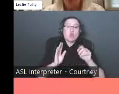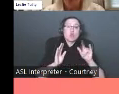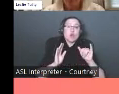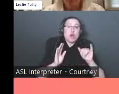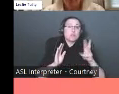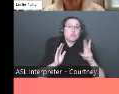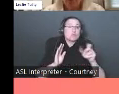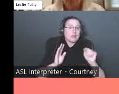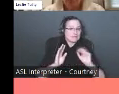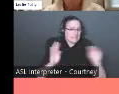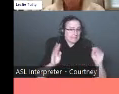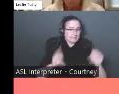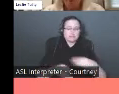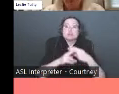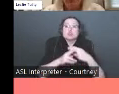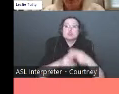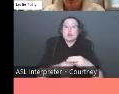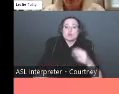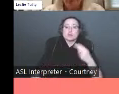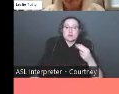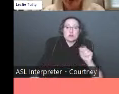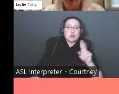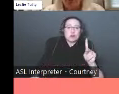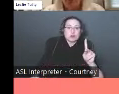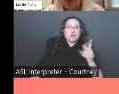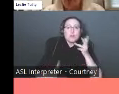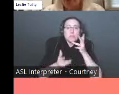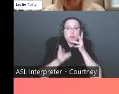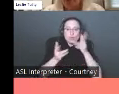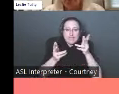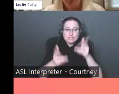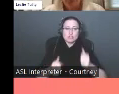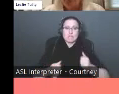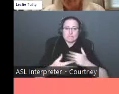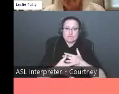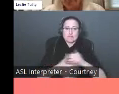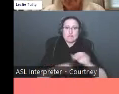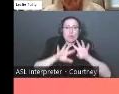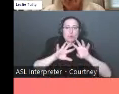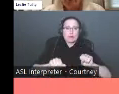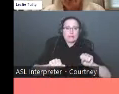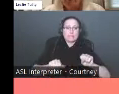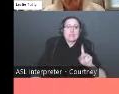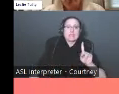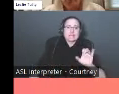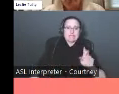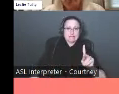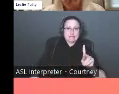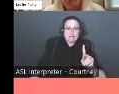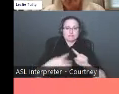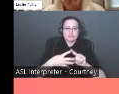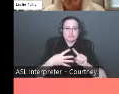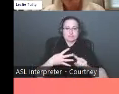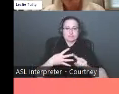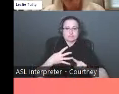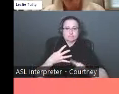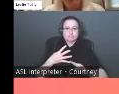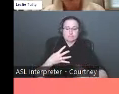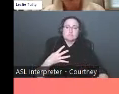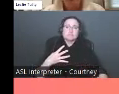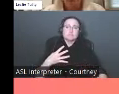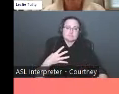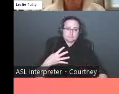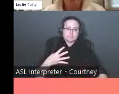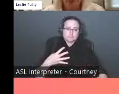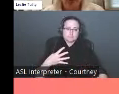utiliser. Ça s'appelle HARK en anglais, Humiliation, Afraid, Rape, Kick. En français, humiliation, crainte, viol,